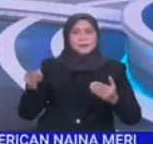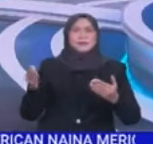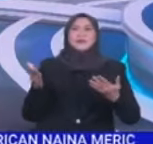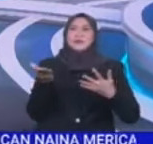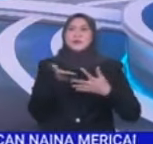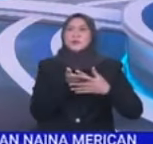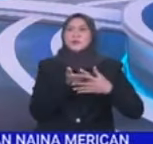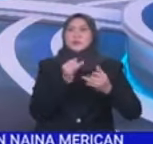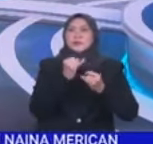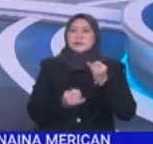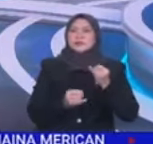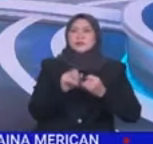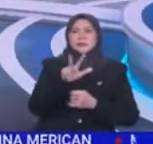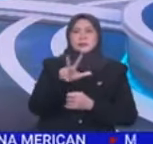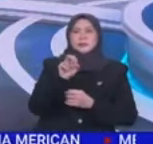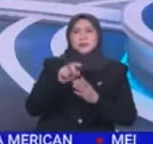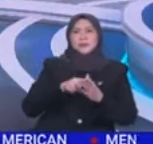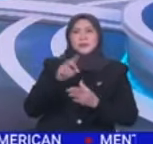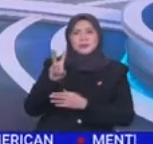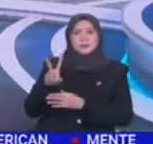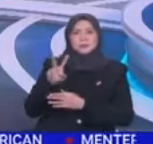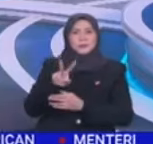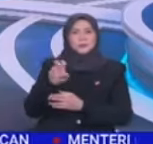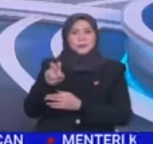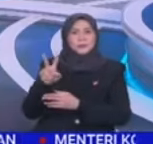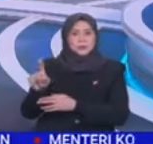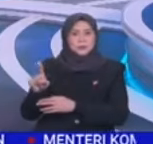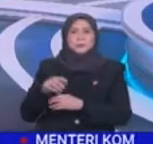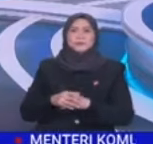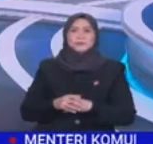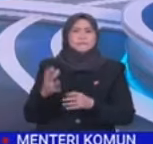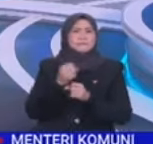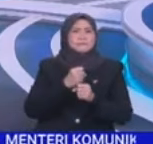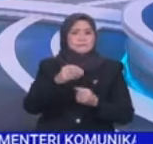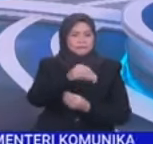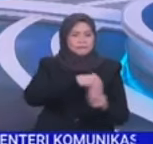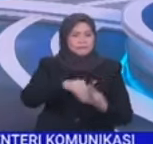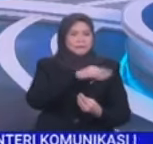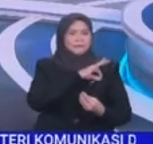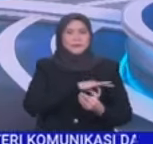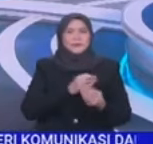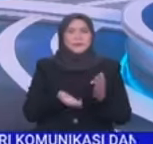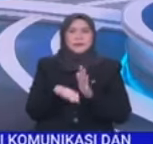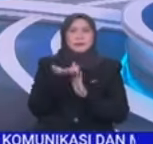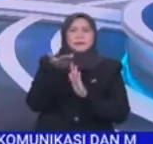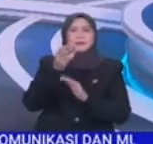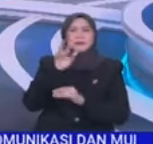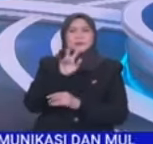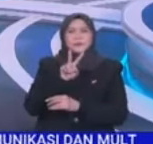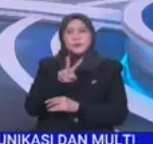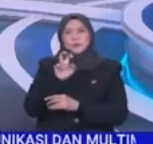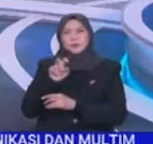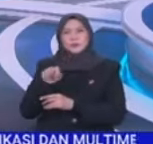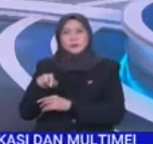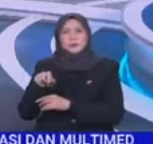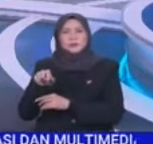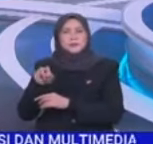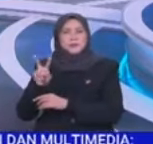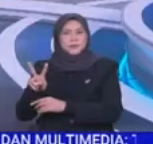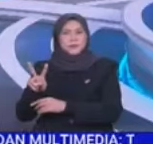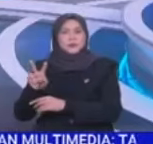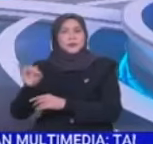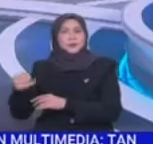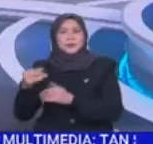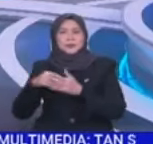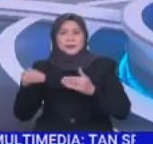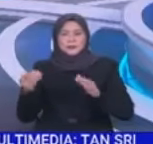suku kedua berakhir 30 Jun 2021. Perolehan pula meningkat RM502.82 juta